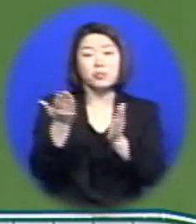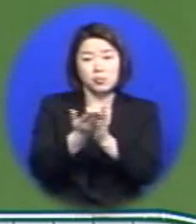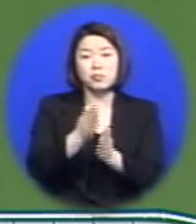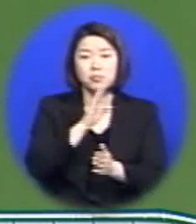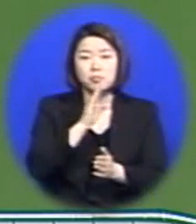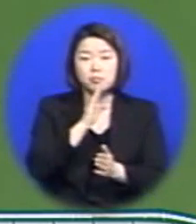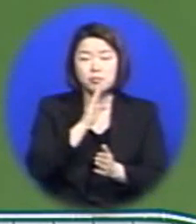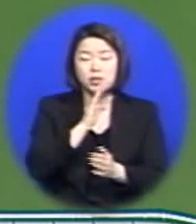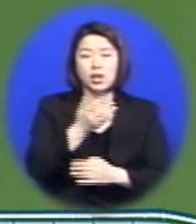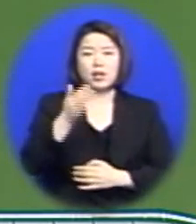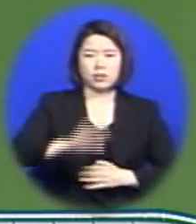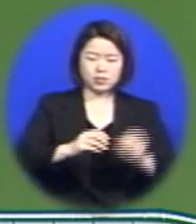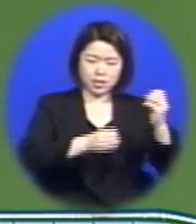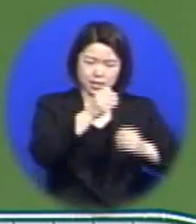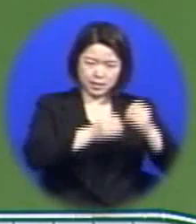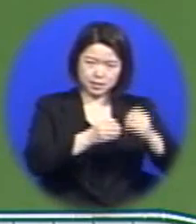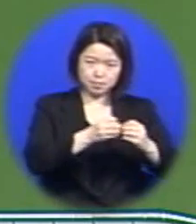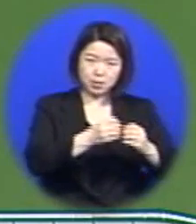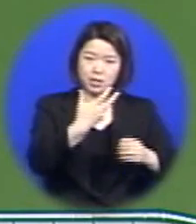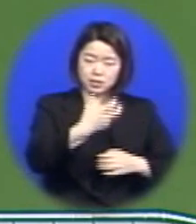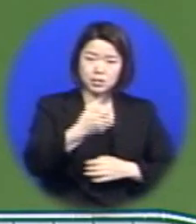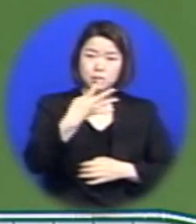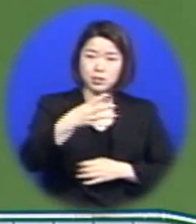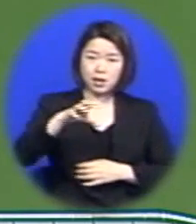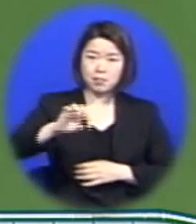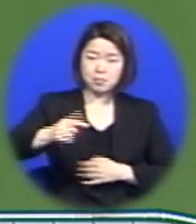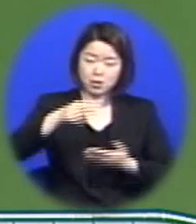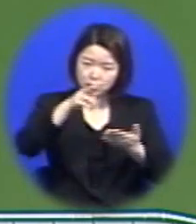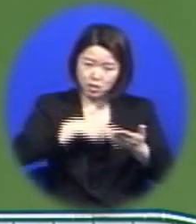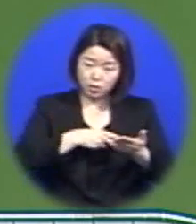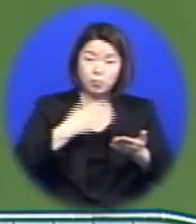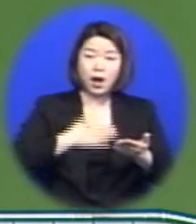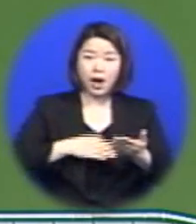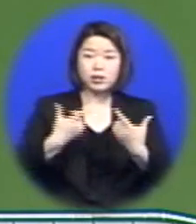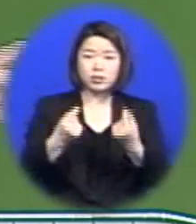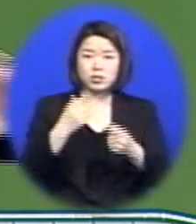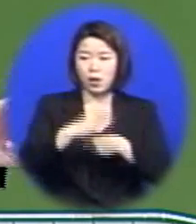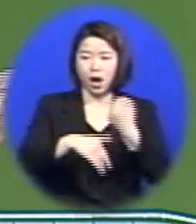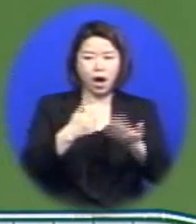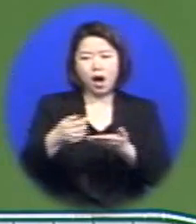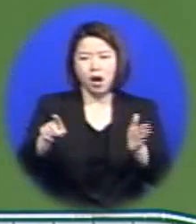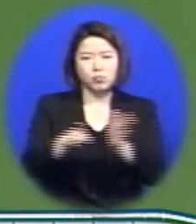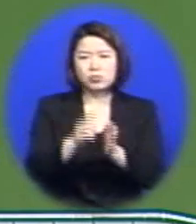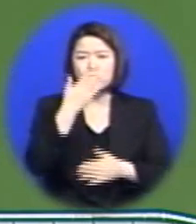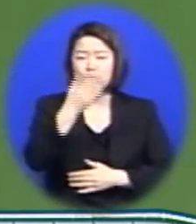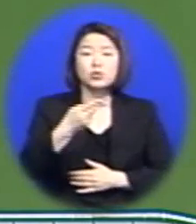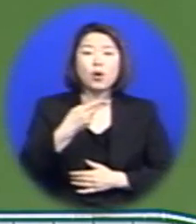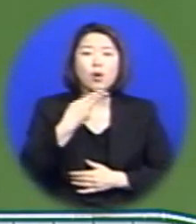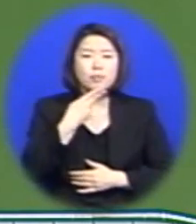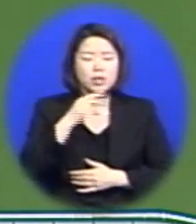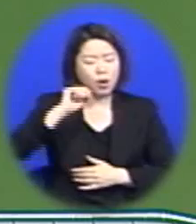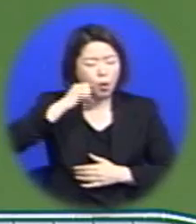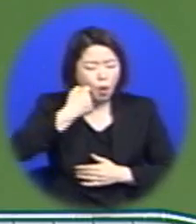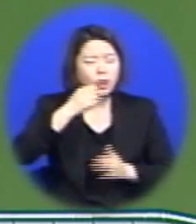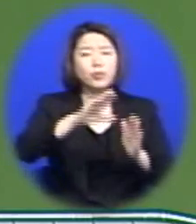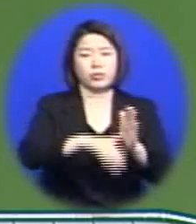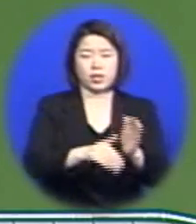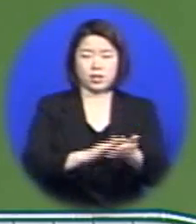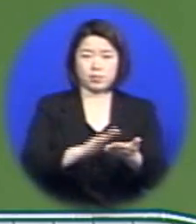그런데 지금 시편 7편을 읽어보시면 알지만 수도 없는 것 같은 때예요